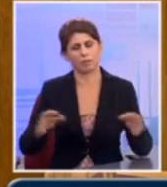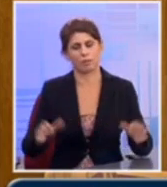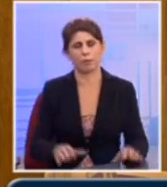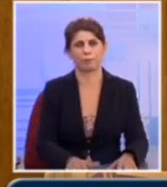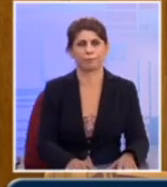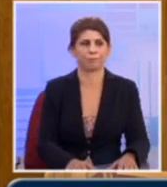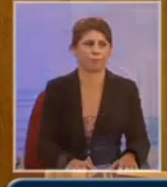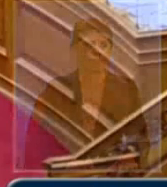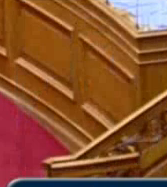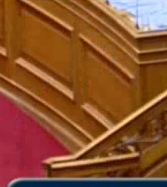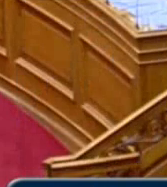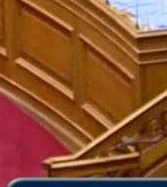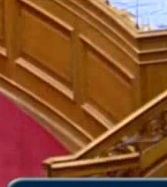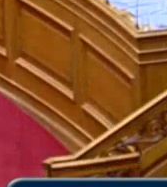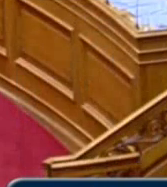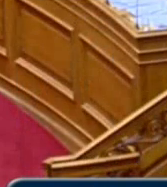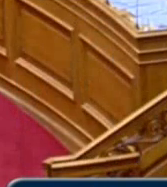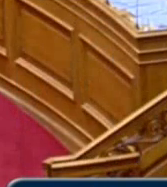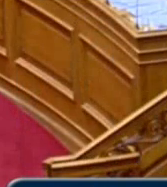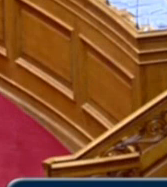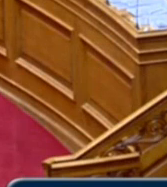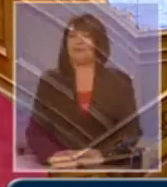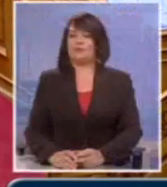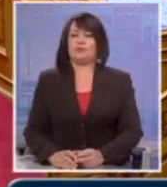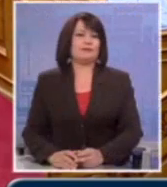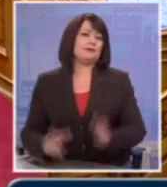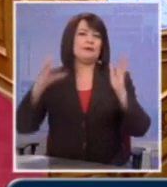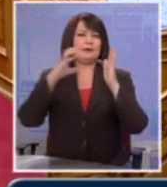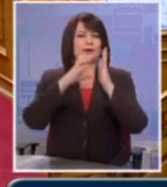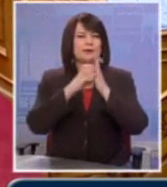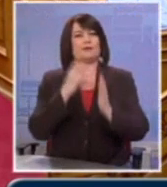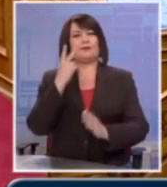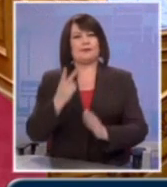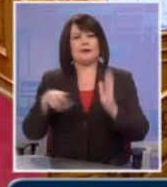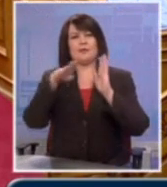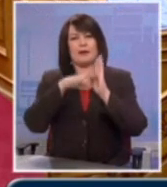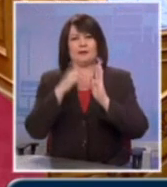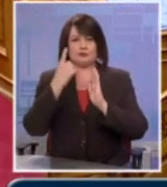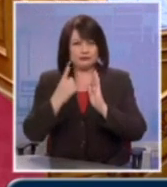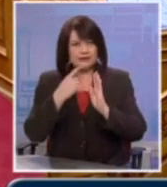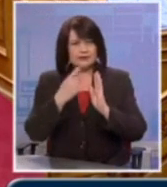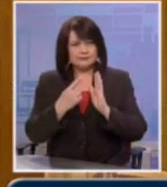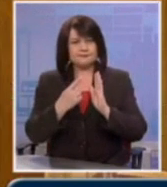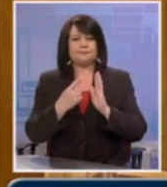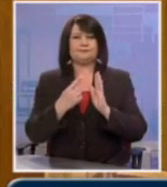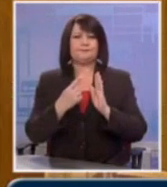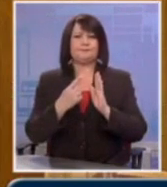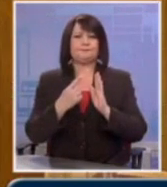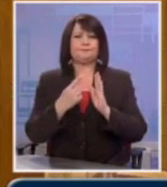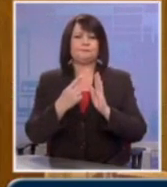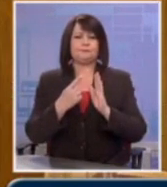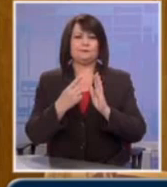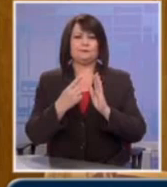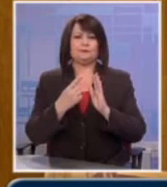διατάξεις της παραγράφου 1 του άρθρου 2 του νόμου 4328 της του